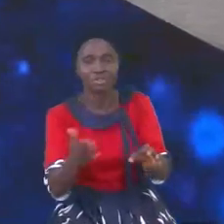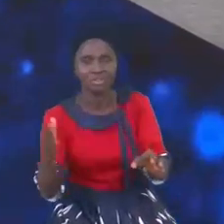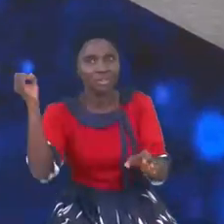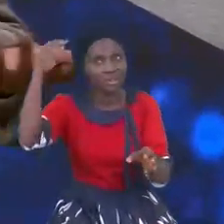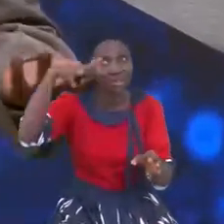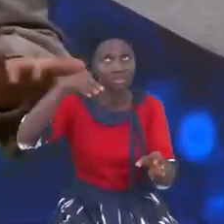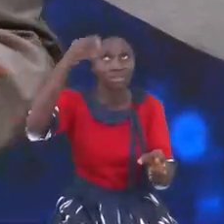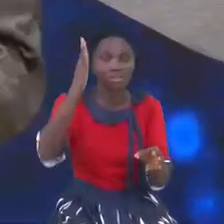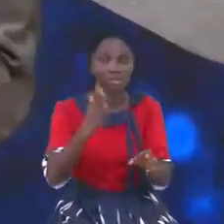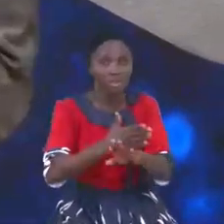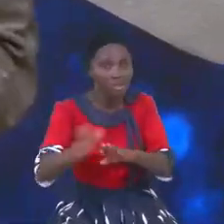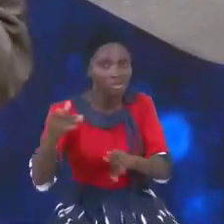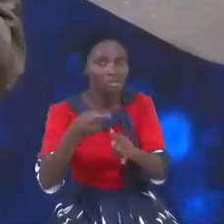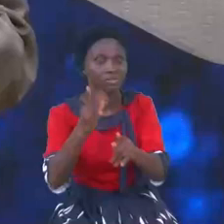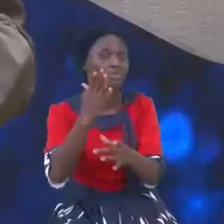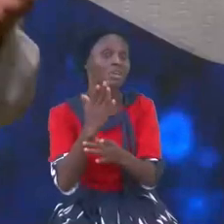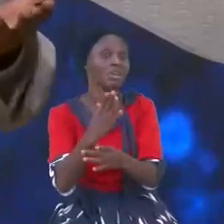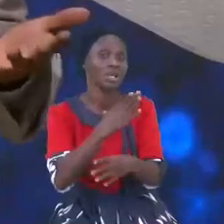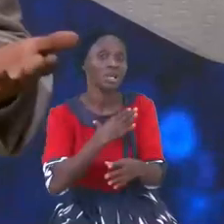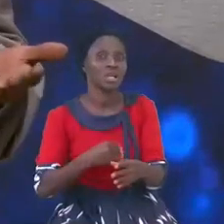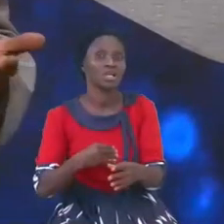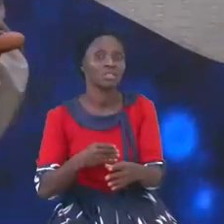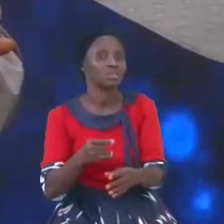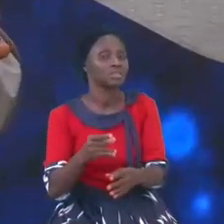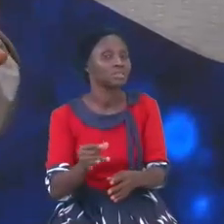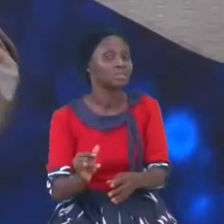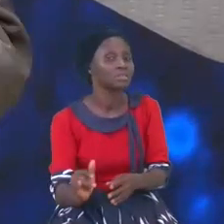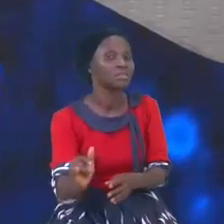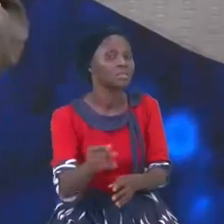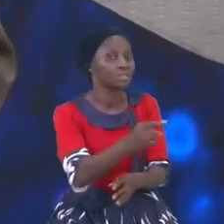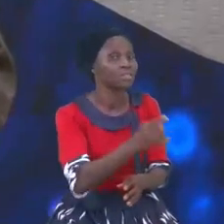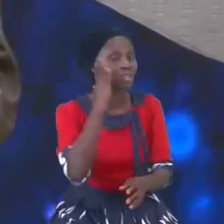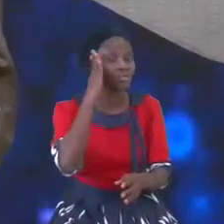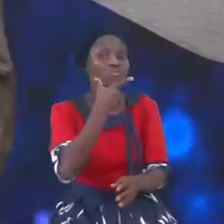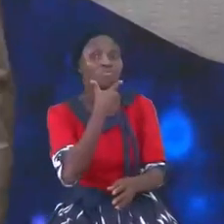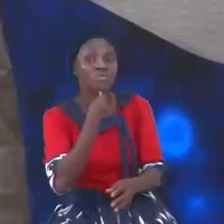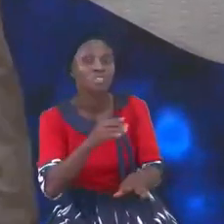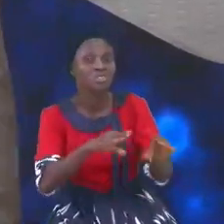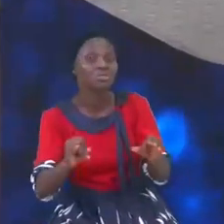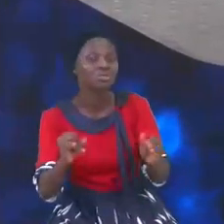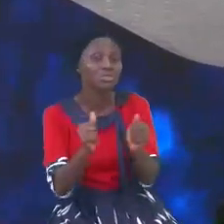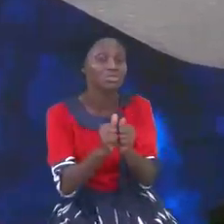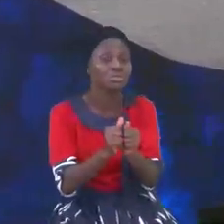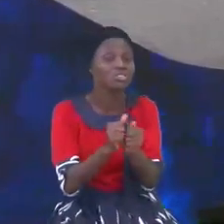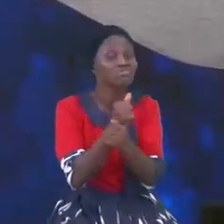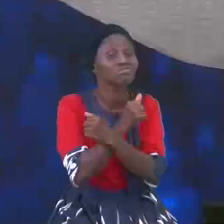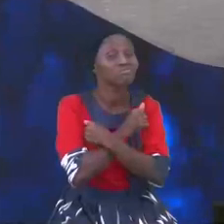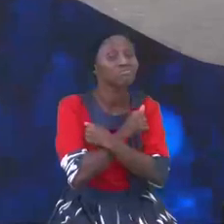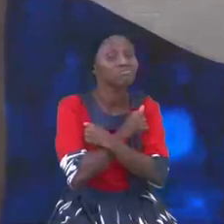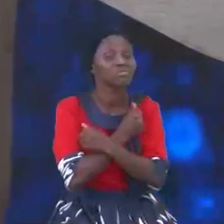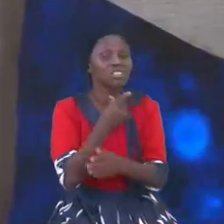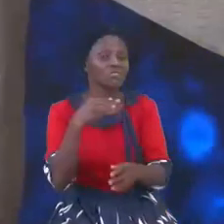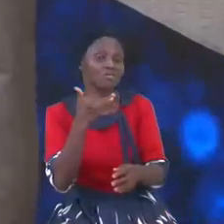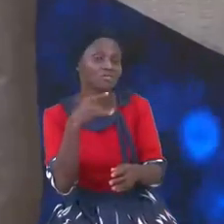Dieu. Et ils font cela aimablement, aimablement. Si quelqu'un vous aime, il va ôter ton